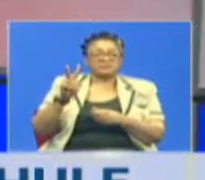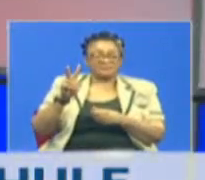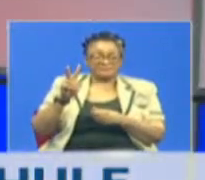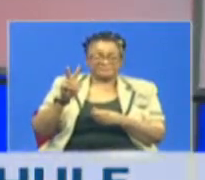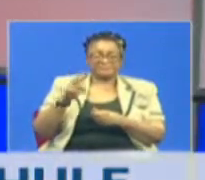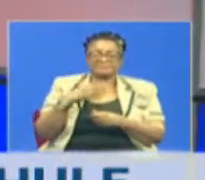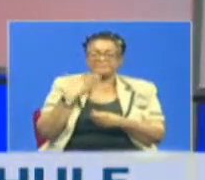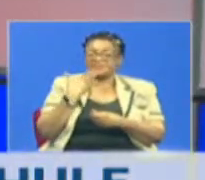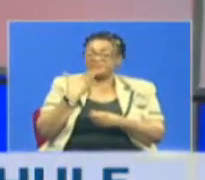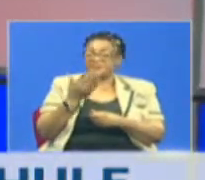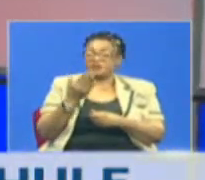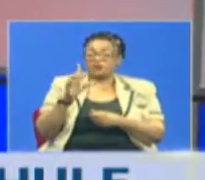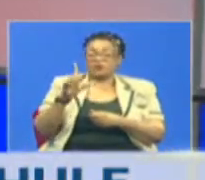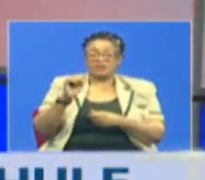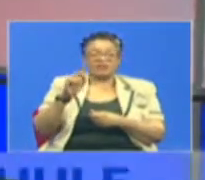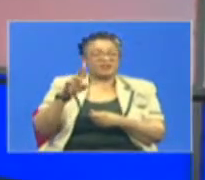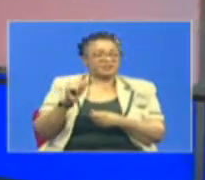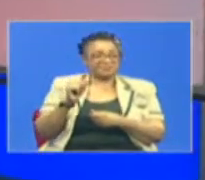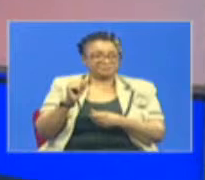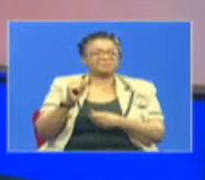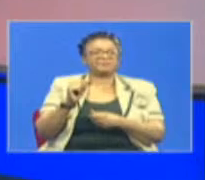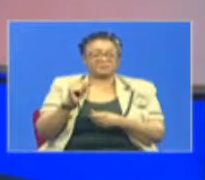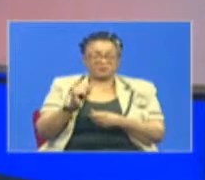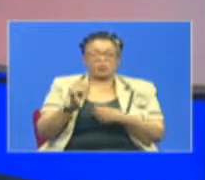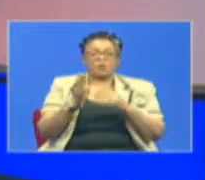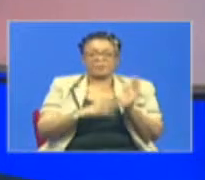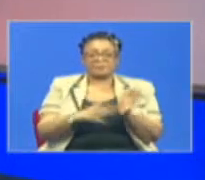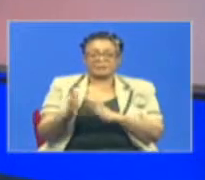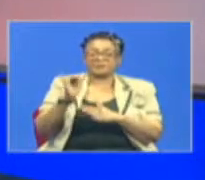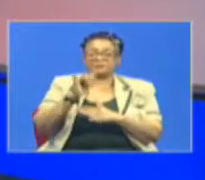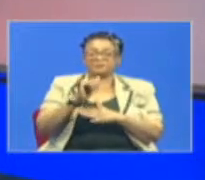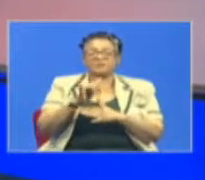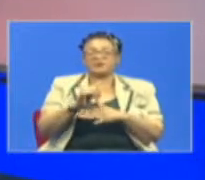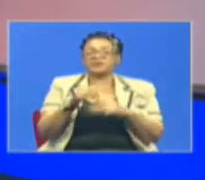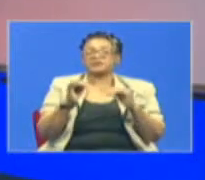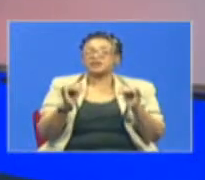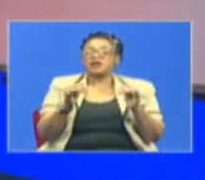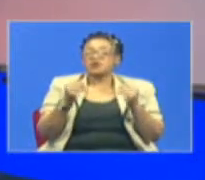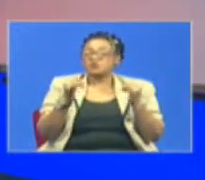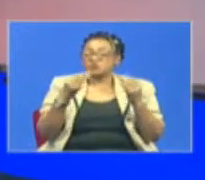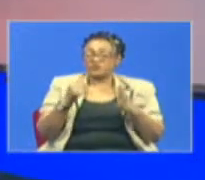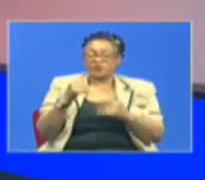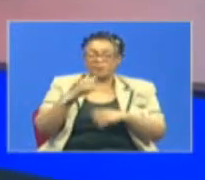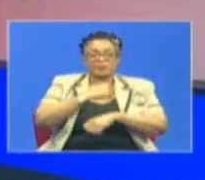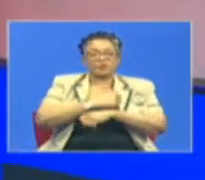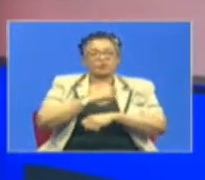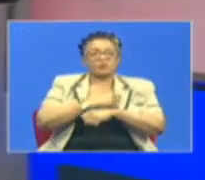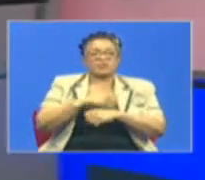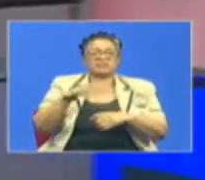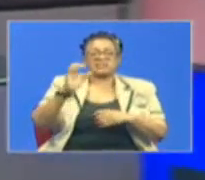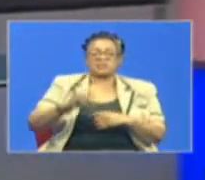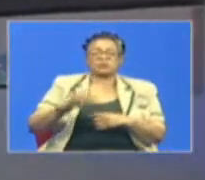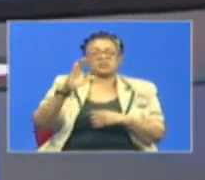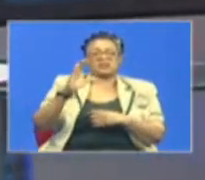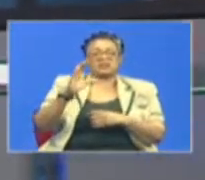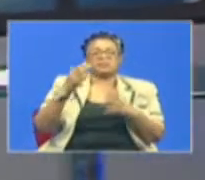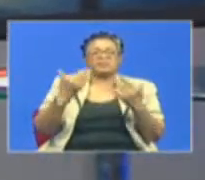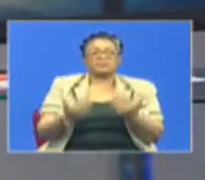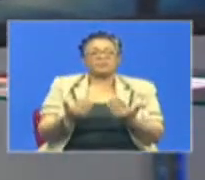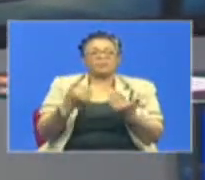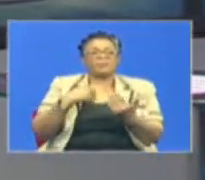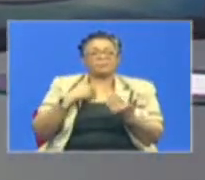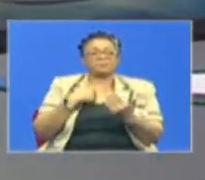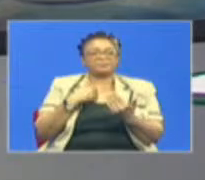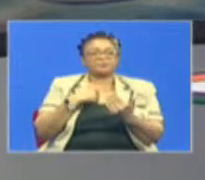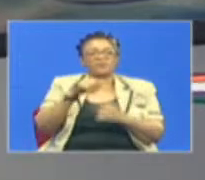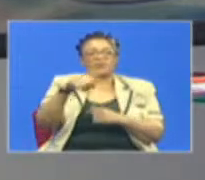shukran sana Leila Muhammad, ameandaa taarifa hiyo kutoka shule yangu ya msingi ya Kongoni mtaani South Sea. Basi na taarifa hiyo inatufikisha katika